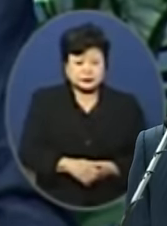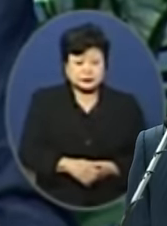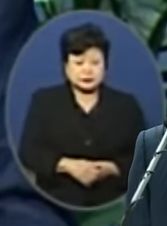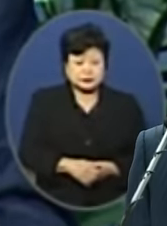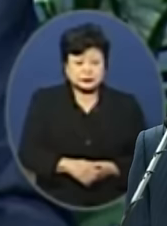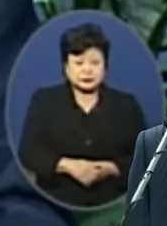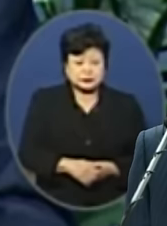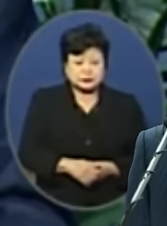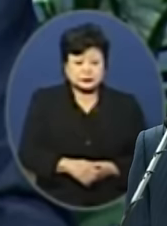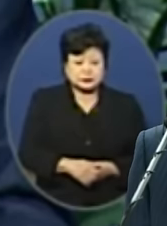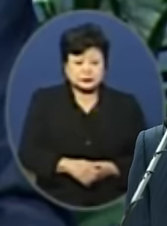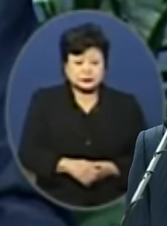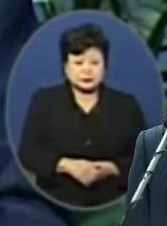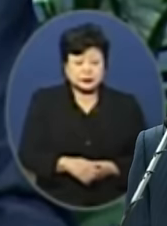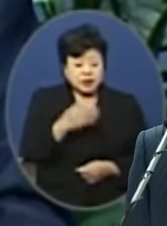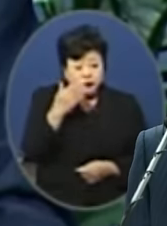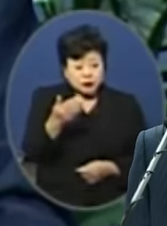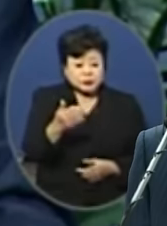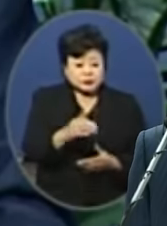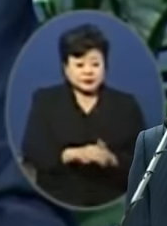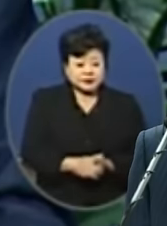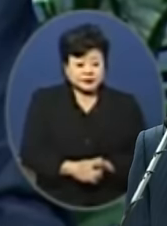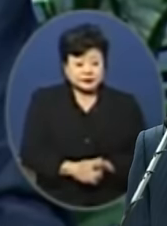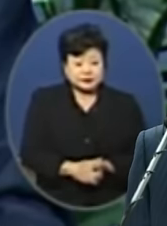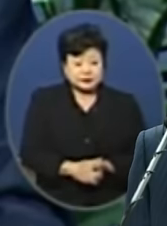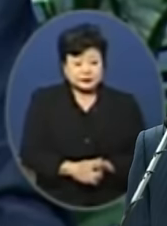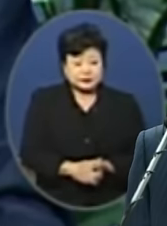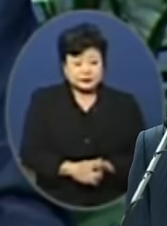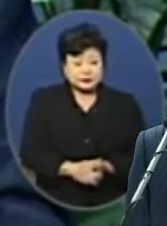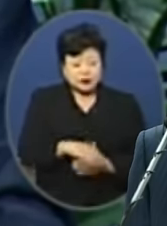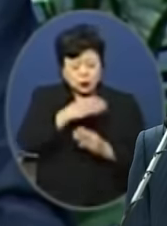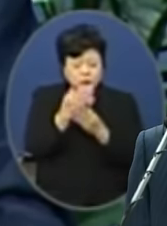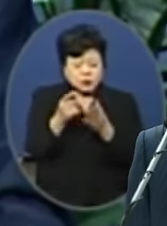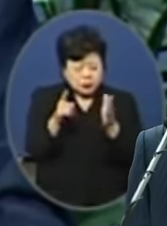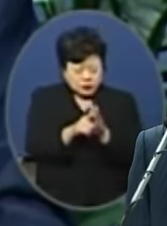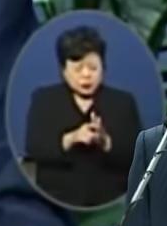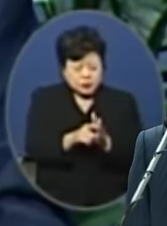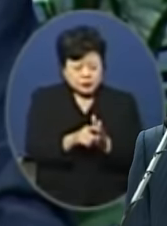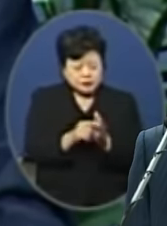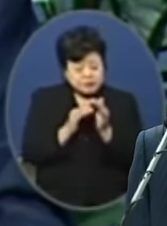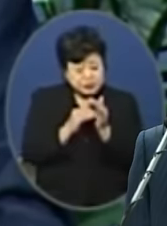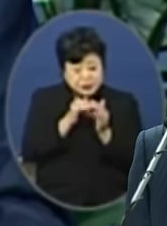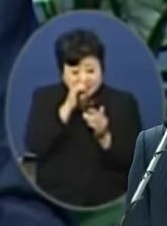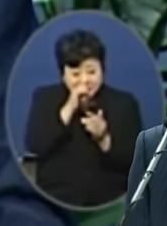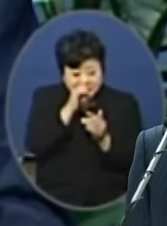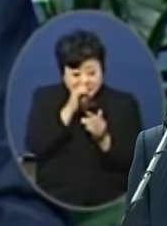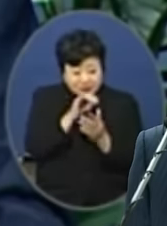아주 여러분 절대적인 믿음으로 믿을 수 있는 비밀이 있는데